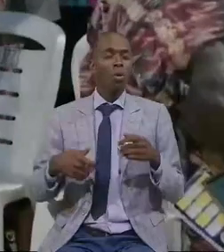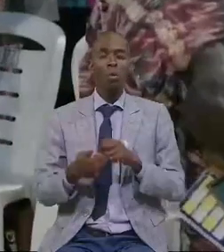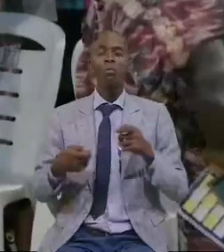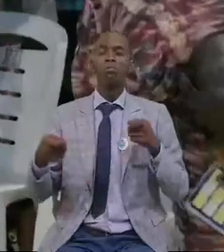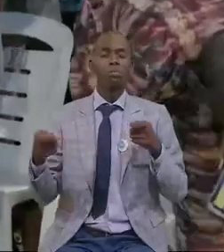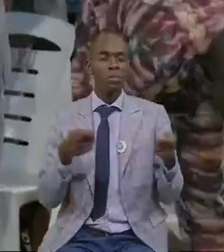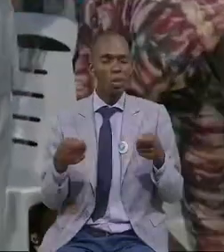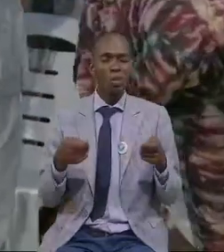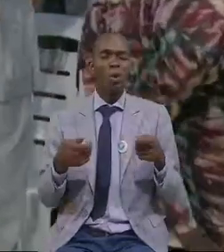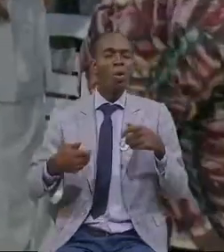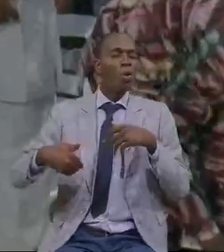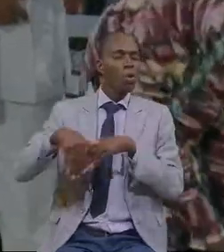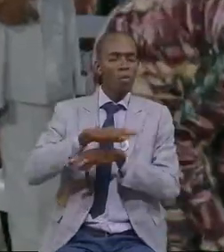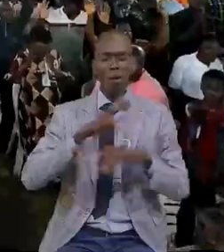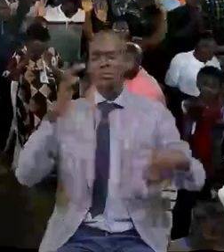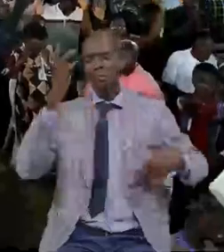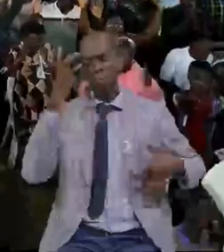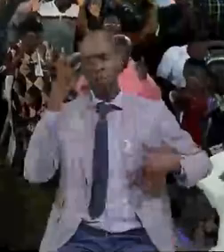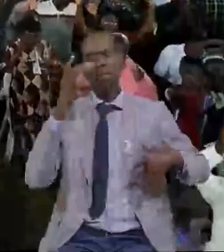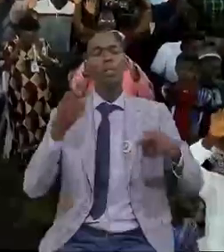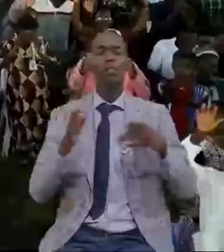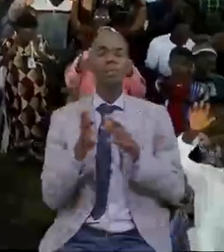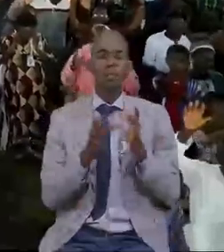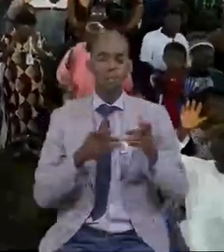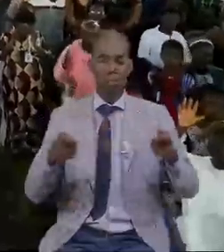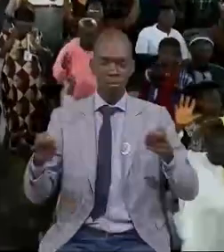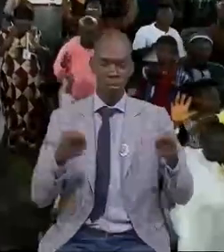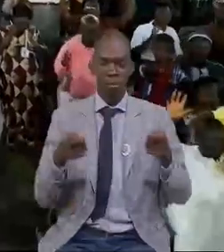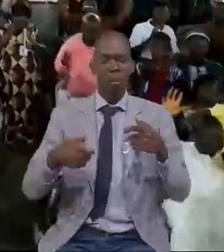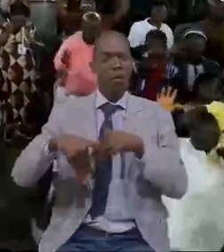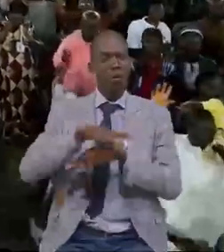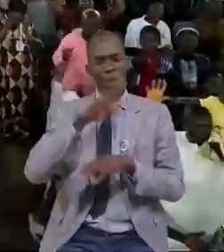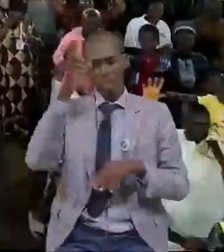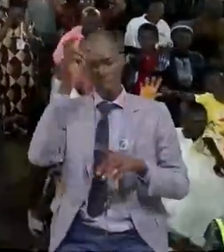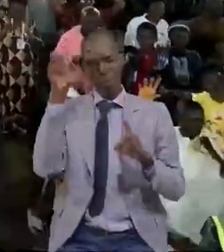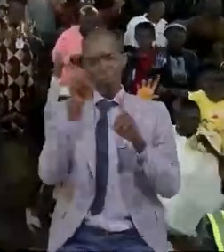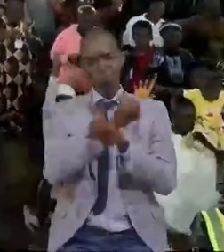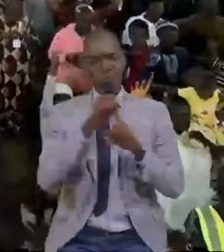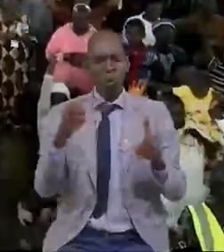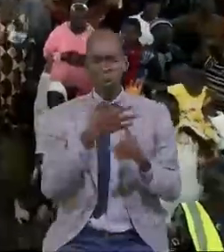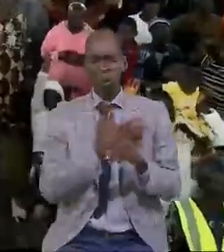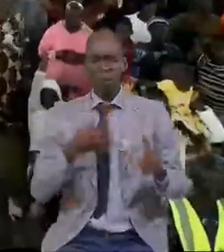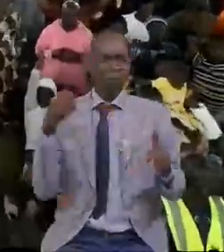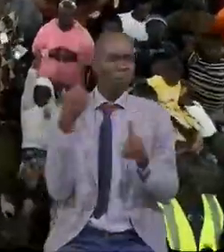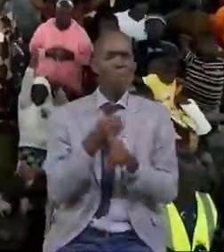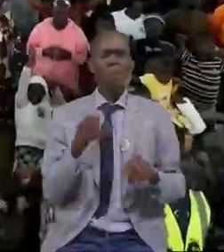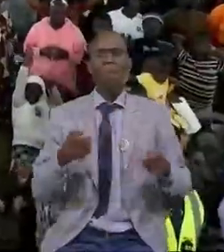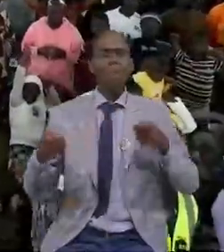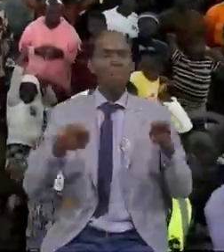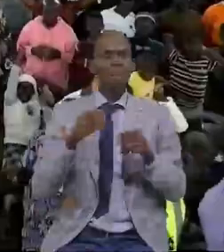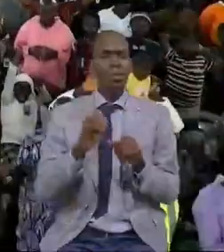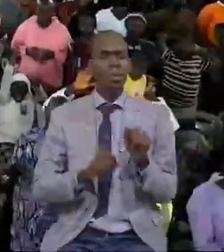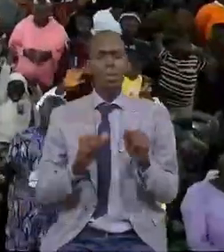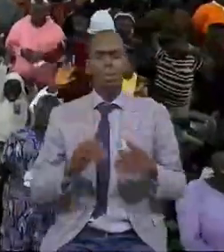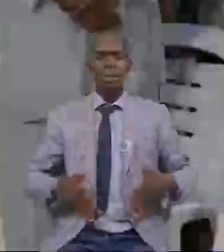règne. Sur les maladies, règne. Sur les attaques et les afflictions sataniques,